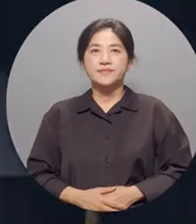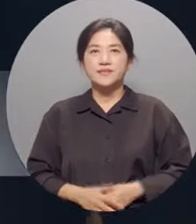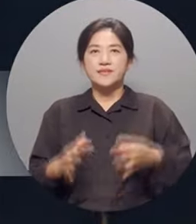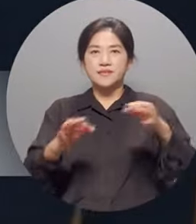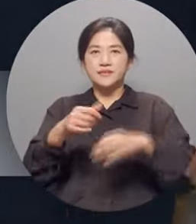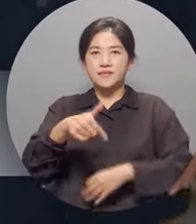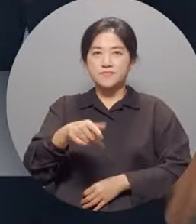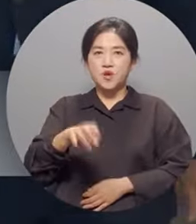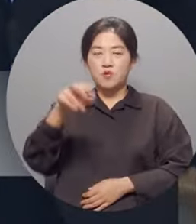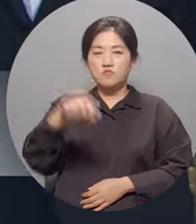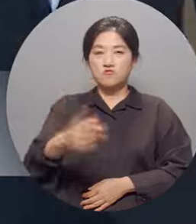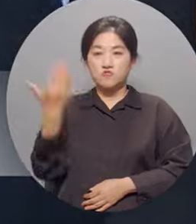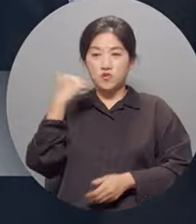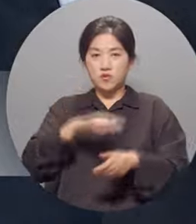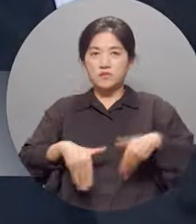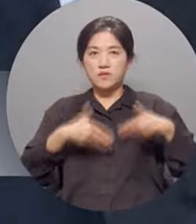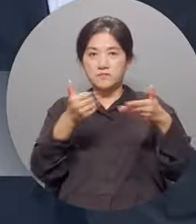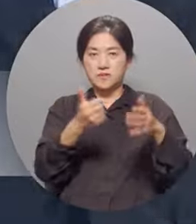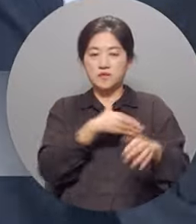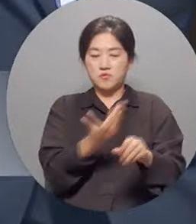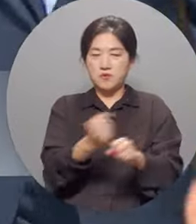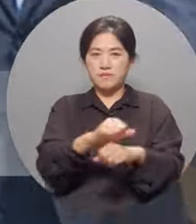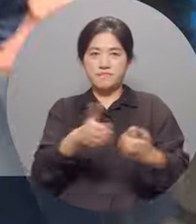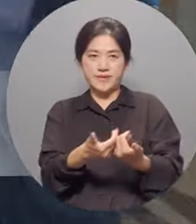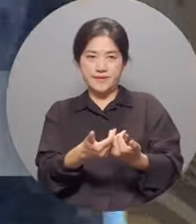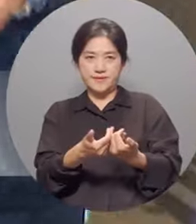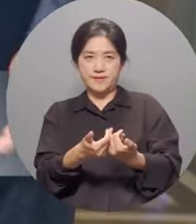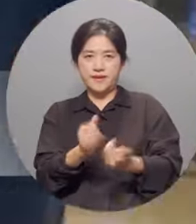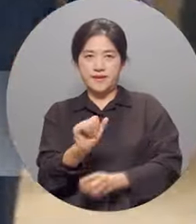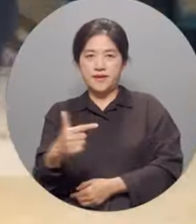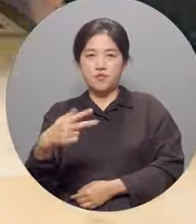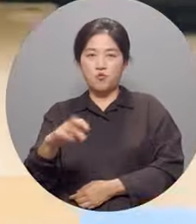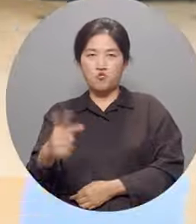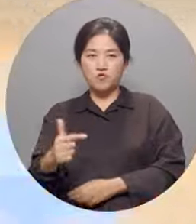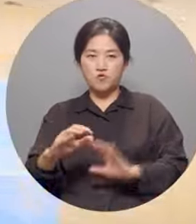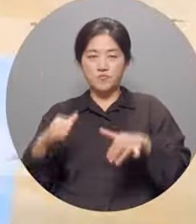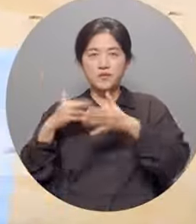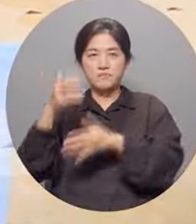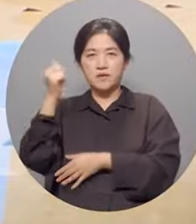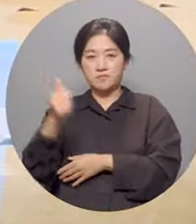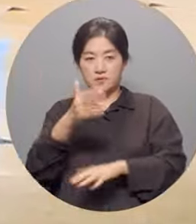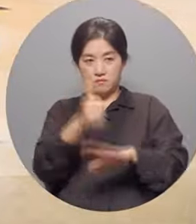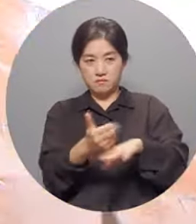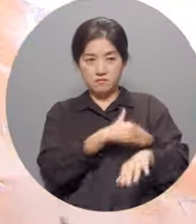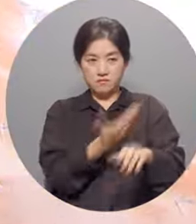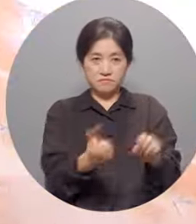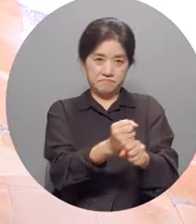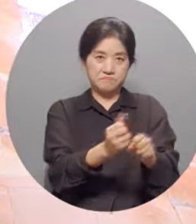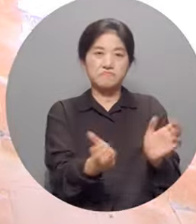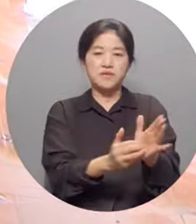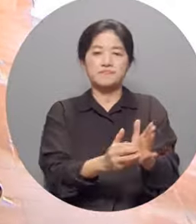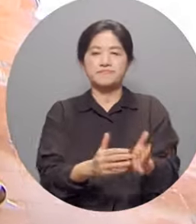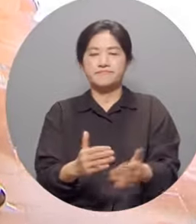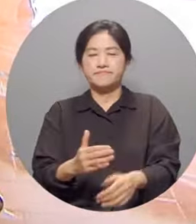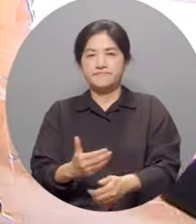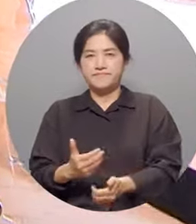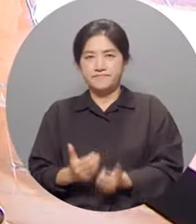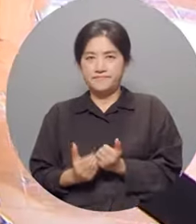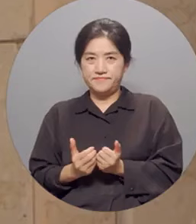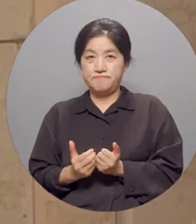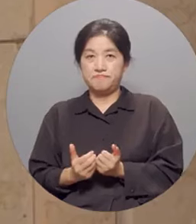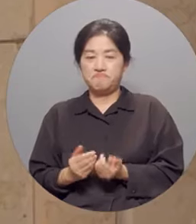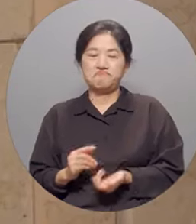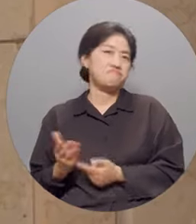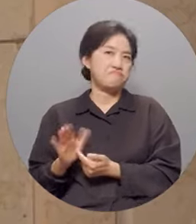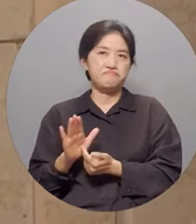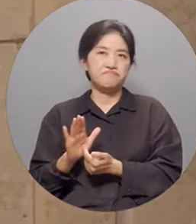김경수 전 경남지사의 복권을 반대해온 국민의힘 한동훈 대표는 최종 복권 결정이 나오자 불편한 기색을 숨기지